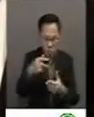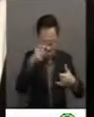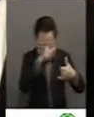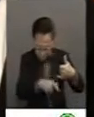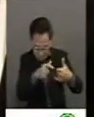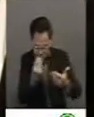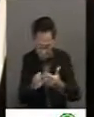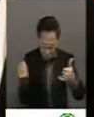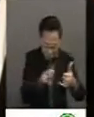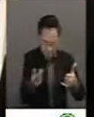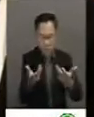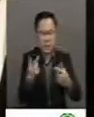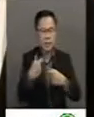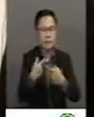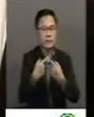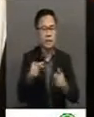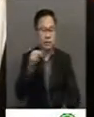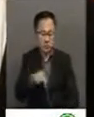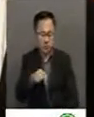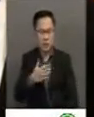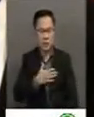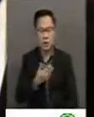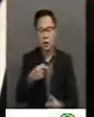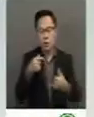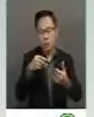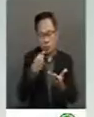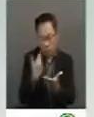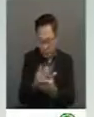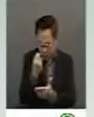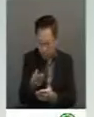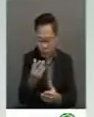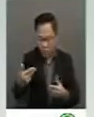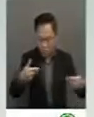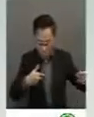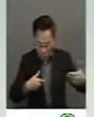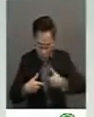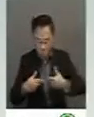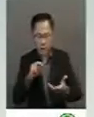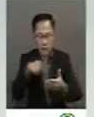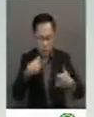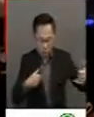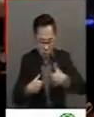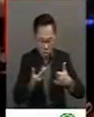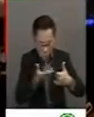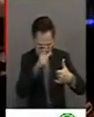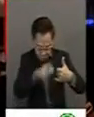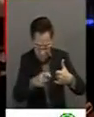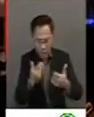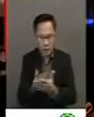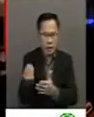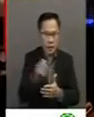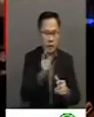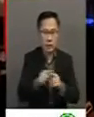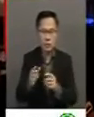ะ ค่ะแต่เพื่อความชัวร์ผู้สื่อข่าวถามไปต่อนะคะว่าเอาแล้วอย่างนี้หนี้เสียต่อบริษัทเป็นอย่างไรบ้างตอนนี้เขาก็เปิดเผยนะคะว่าบริษั